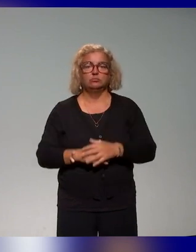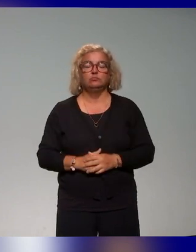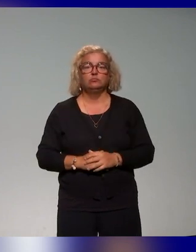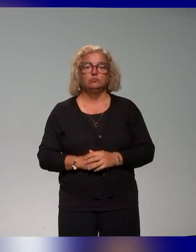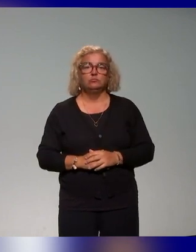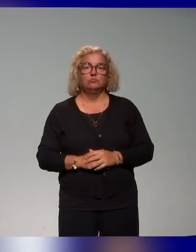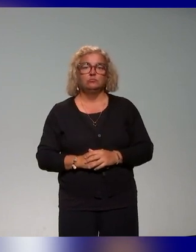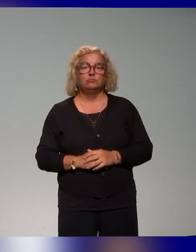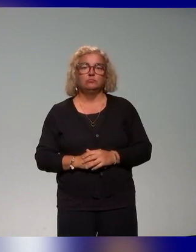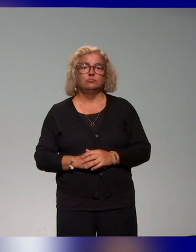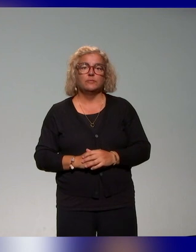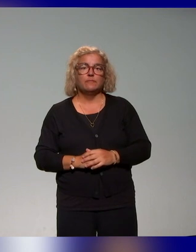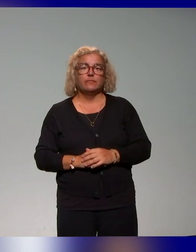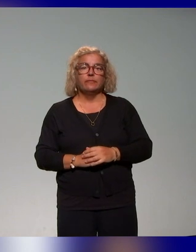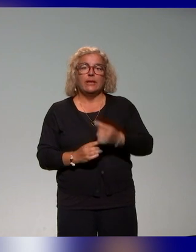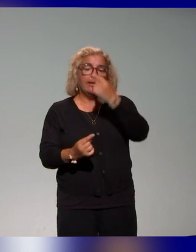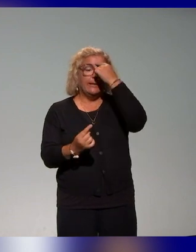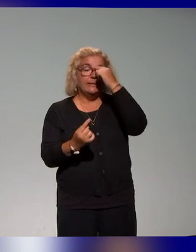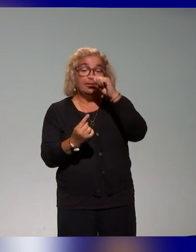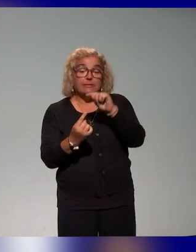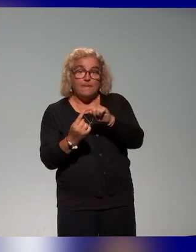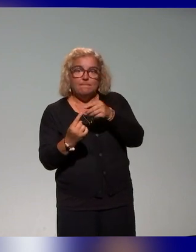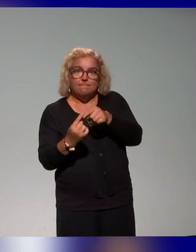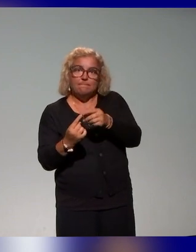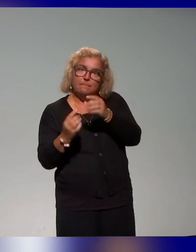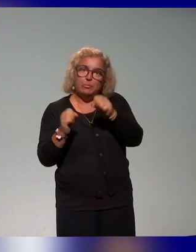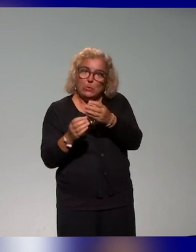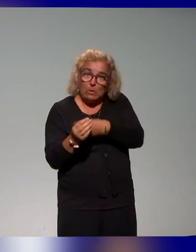Ce thème-là permet effectivement aussi un ajout de CSS.